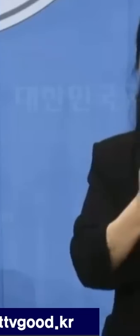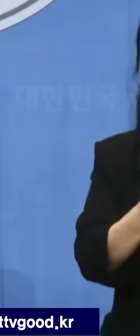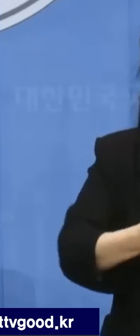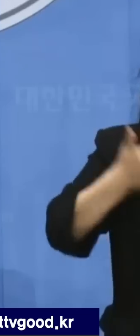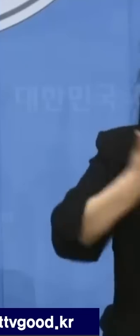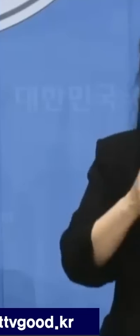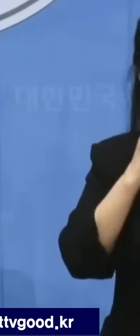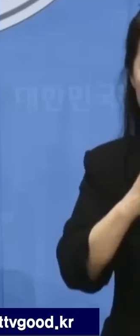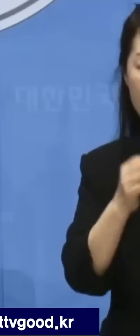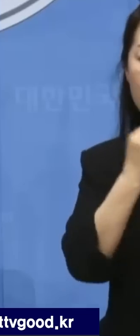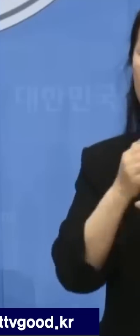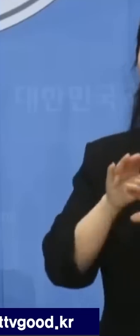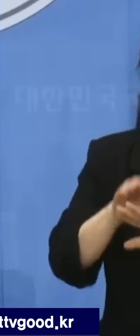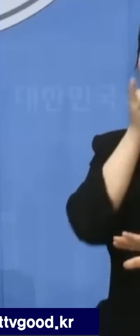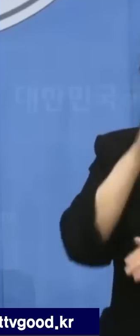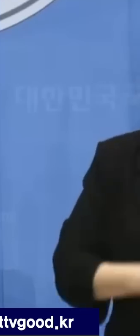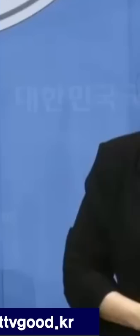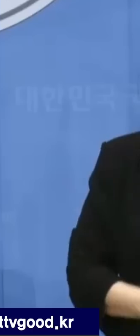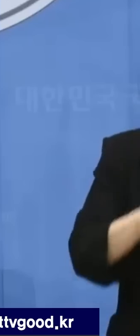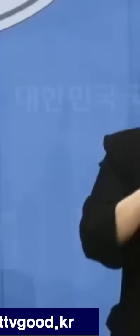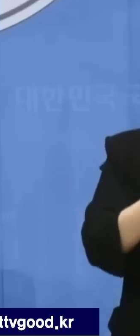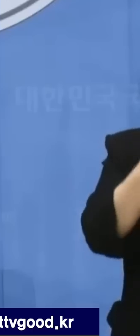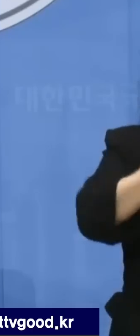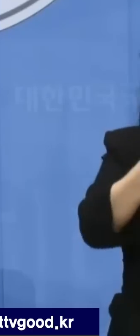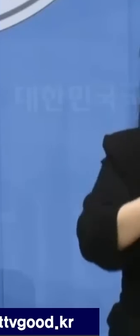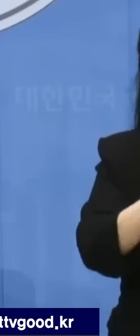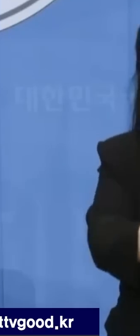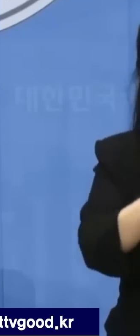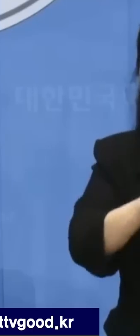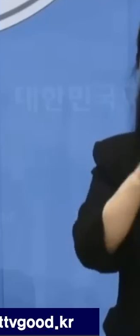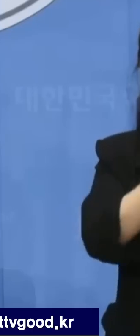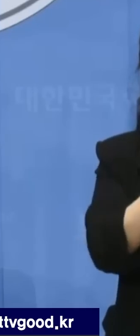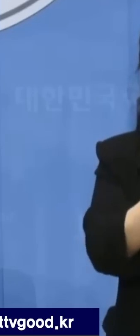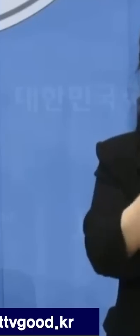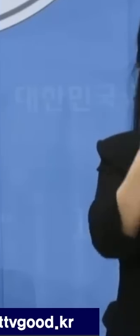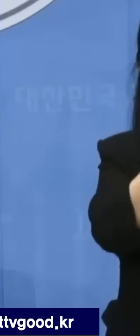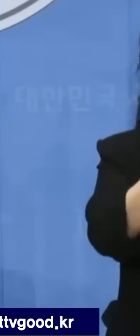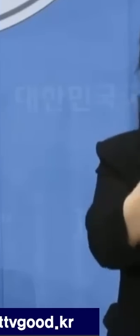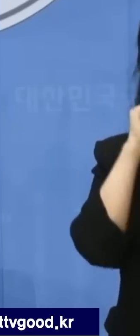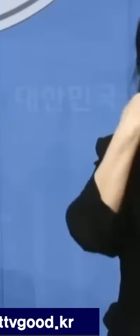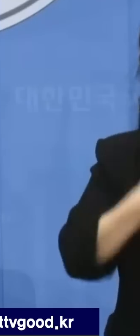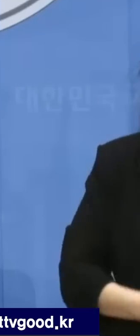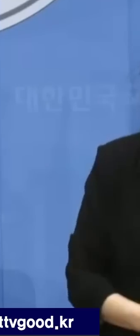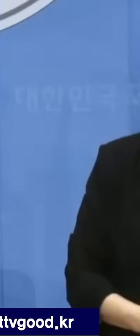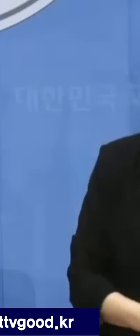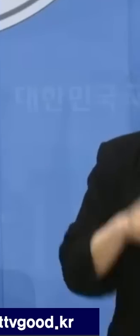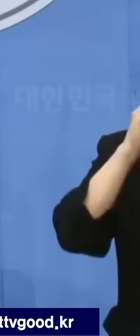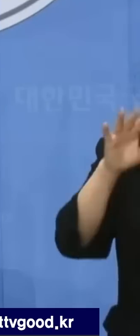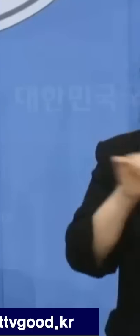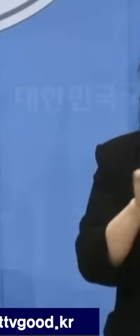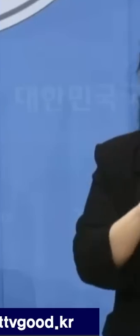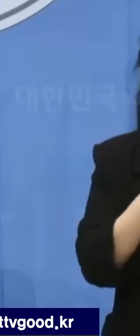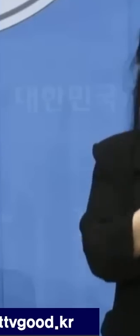유튜버들과 네트워크를 만들겠습니다. 기존의 레거시 미디어들의 편파성은 말로 개선되는 것이 아닙니다. 우리 홍보